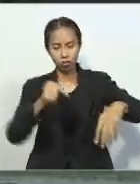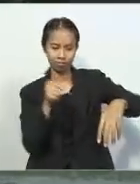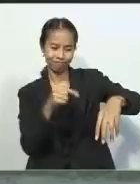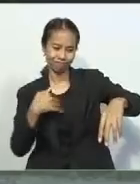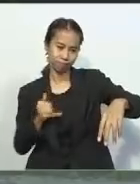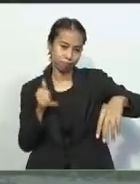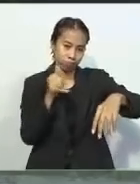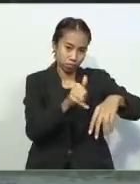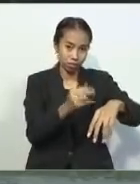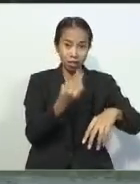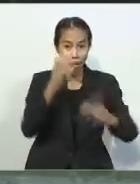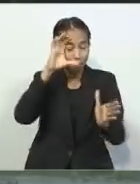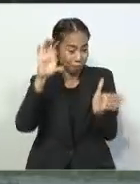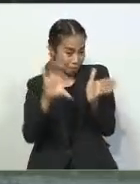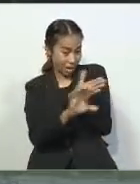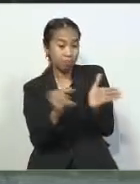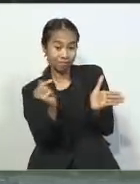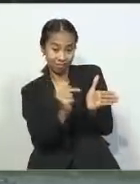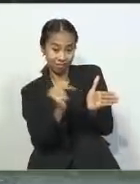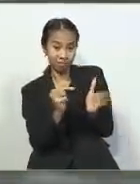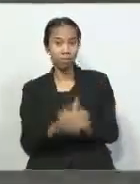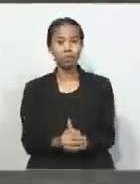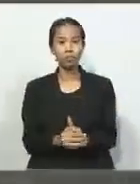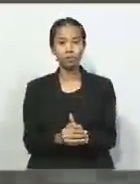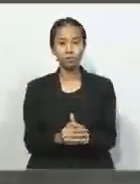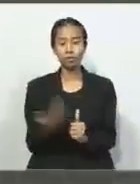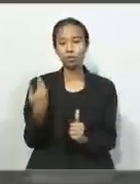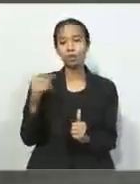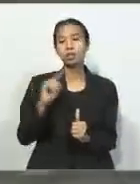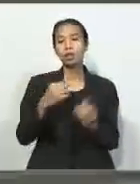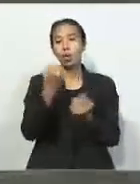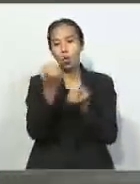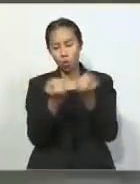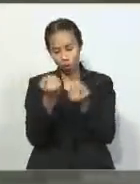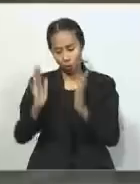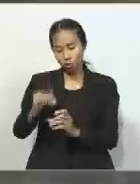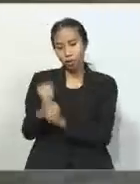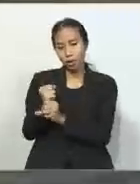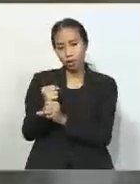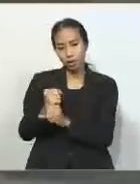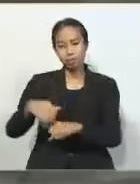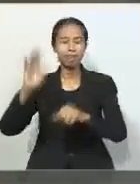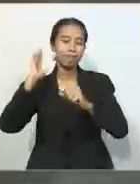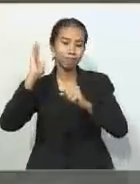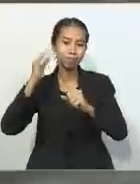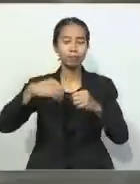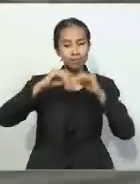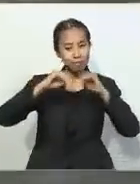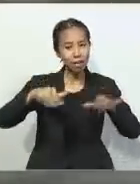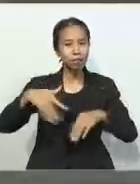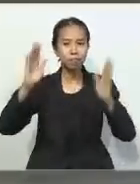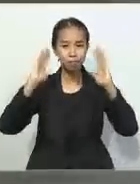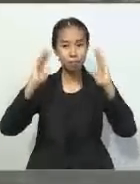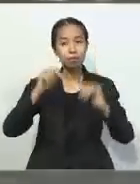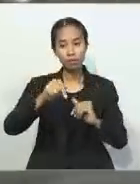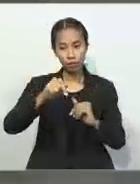ลุมพุกอย่างภาพที่คุณผู้ชมเห็นอยู่ขณะนี้นะครับก็มีรถของเจ้าหน้าที่นั้นประกาศในชุมชนเลยนะ